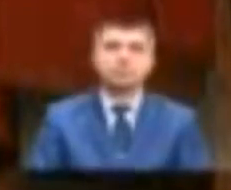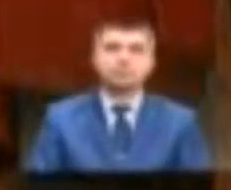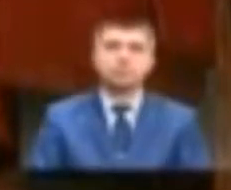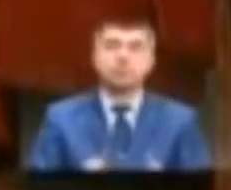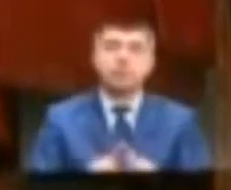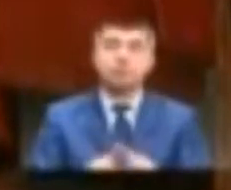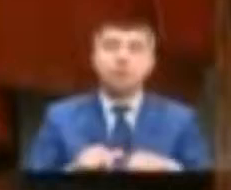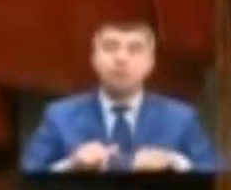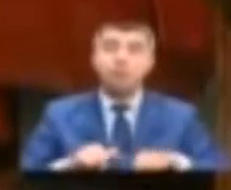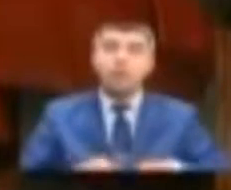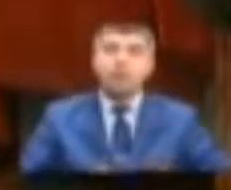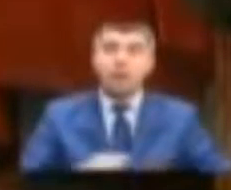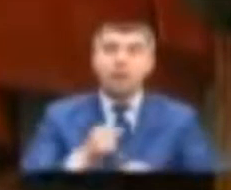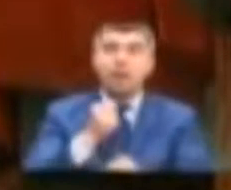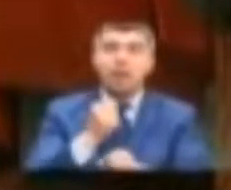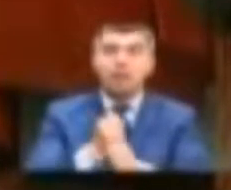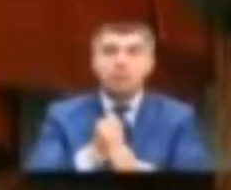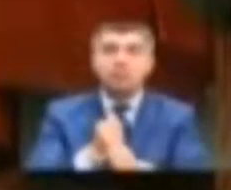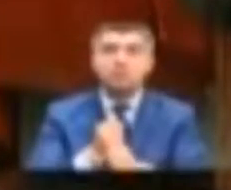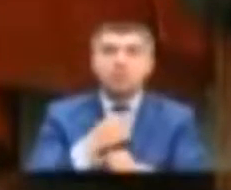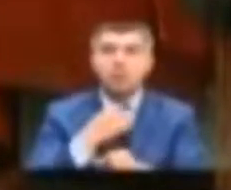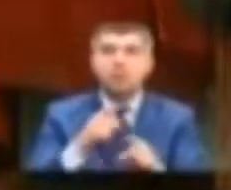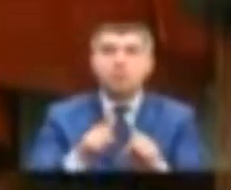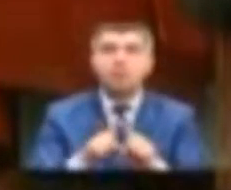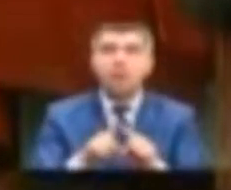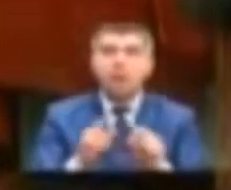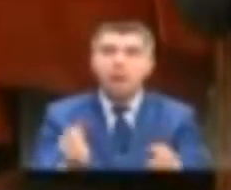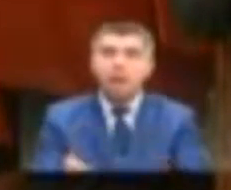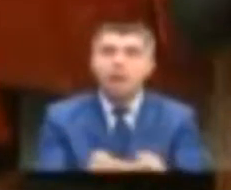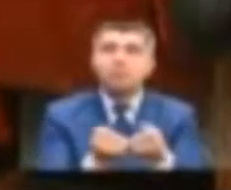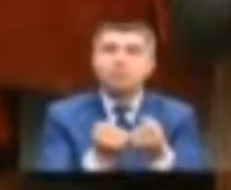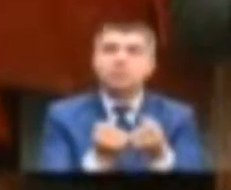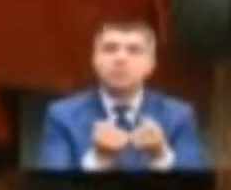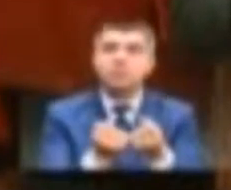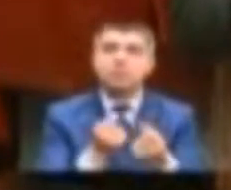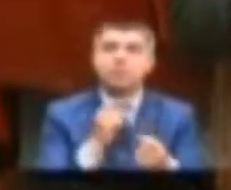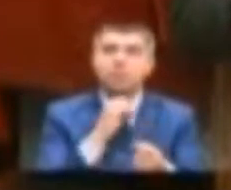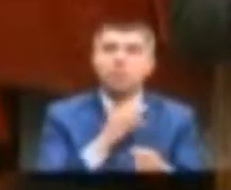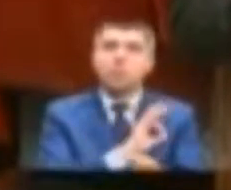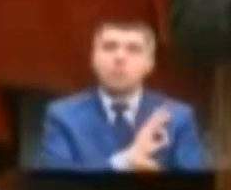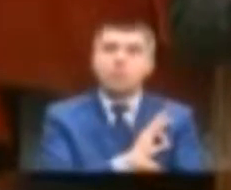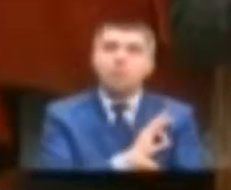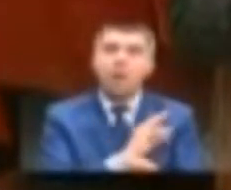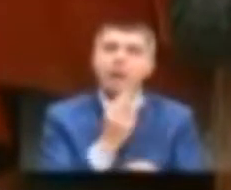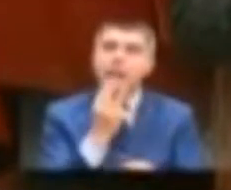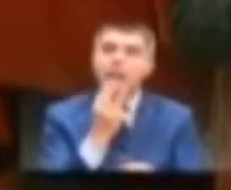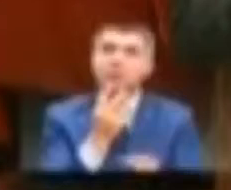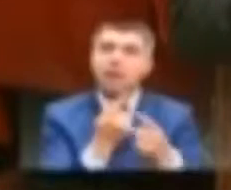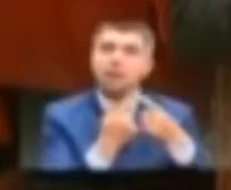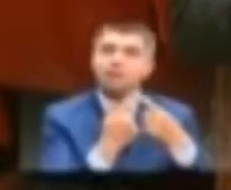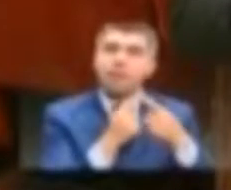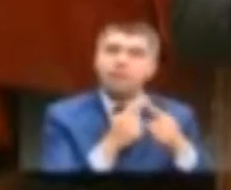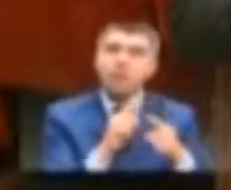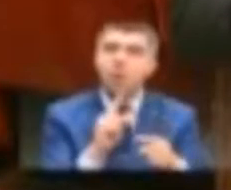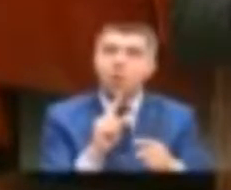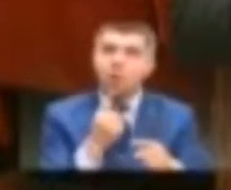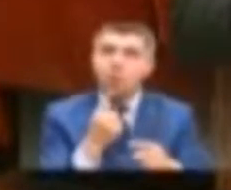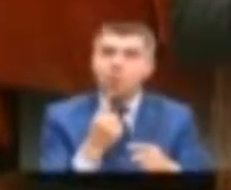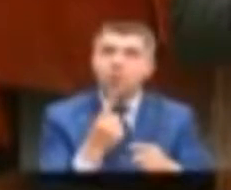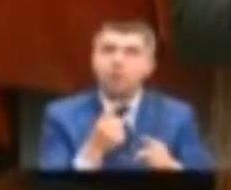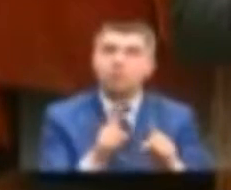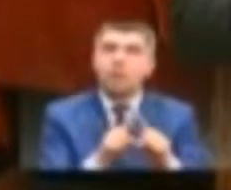الوزاره خدامه على باش تشجع هذه السياحه على ثلاثة المحاور. أولا